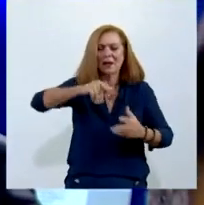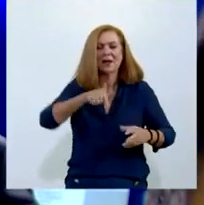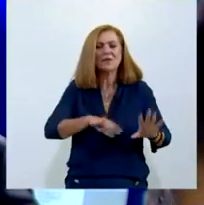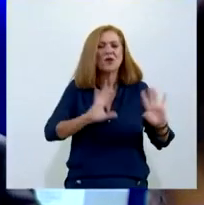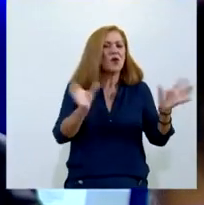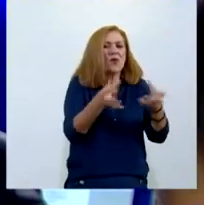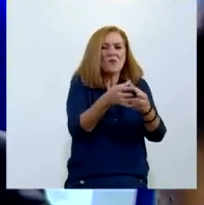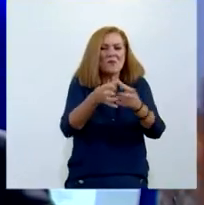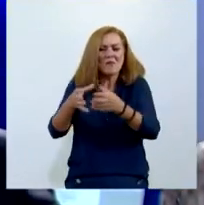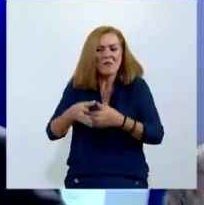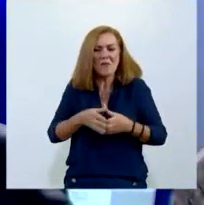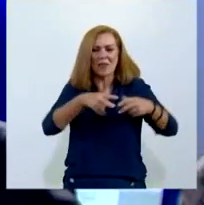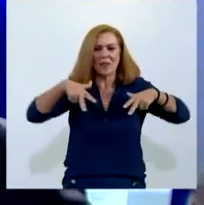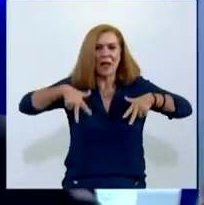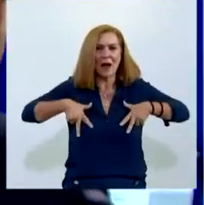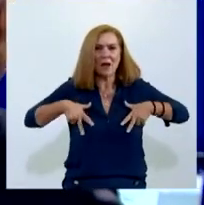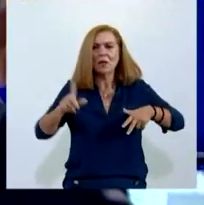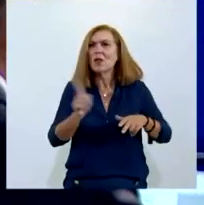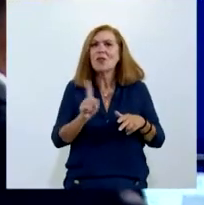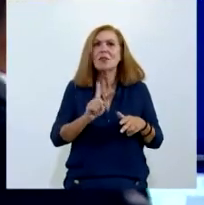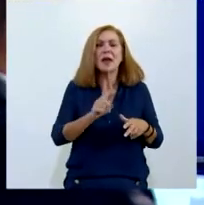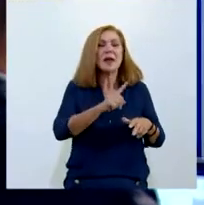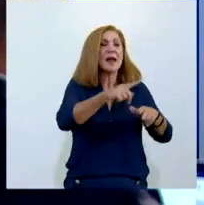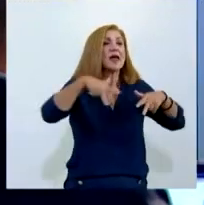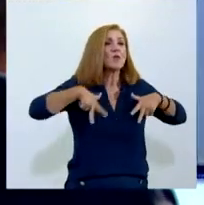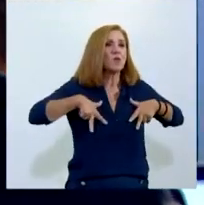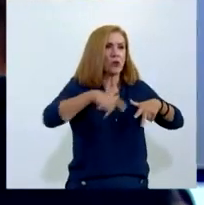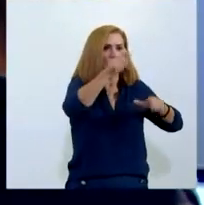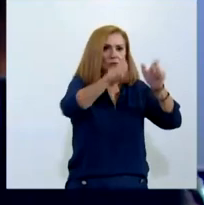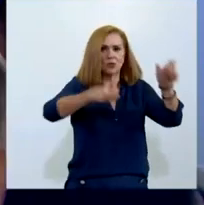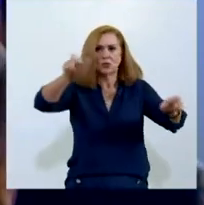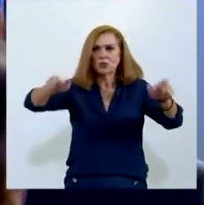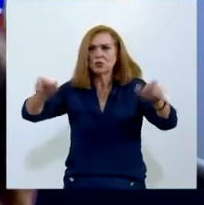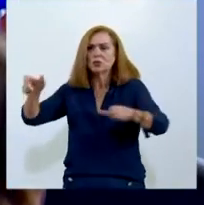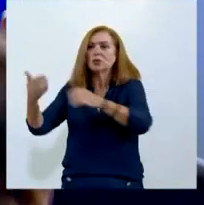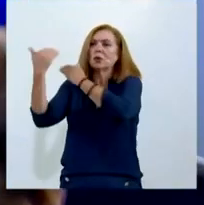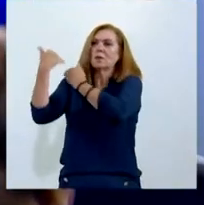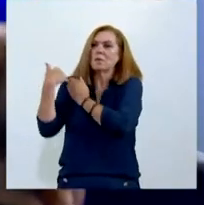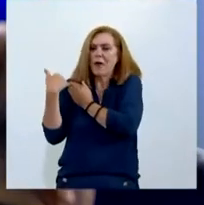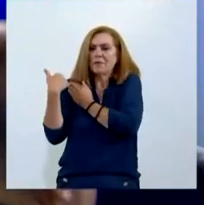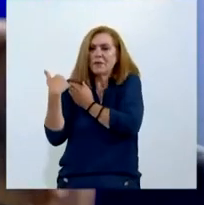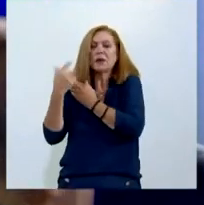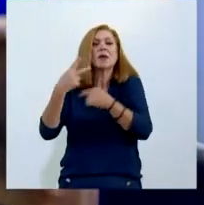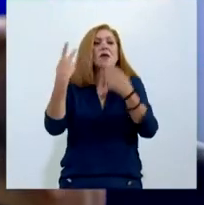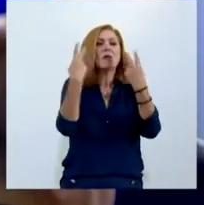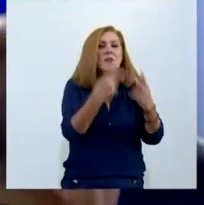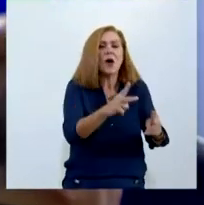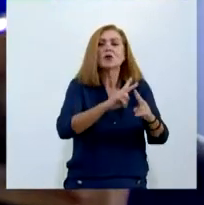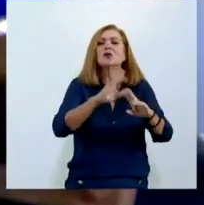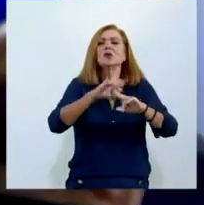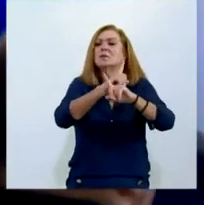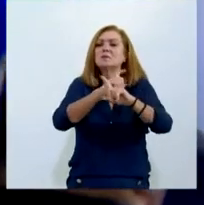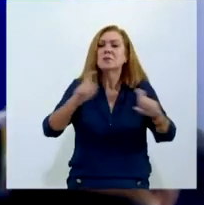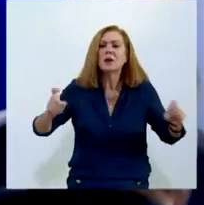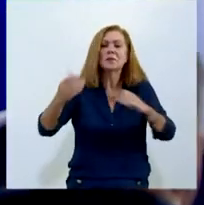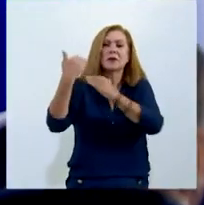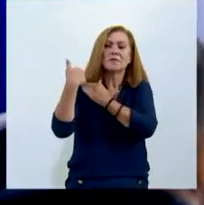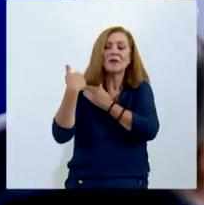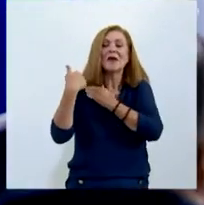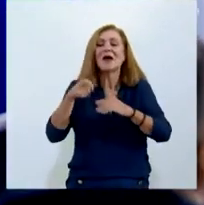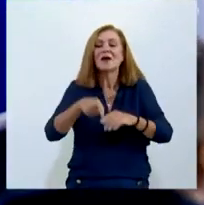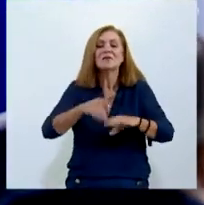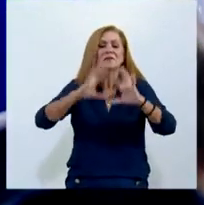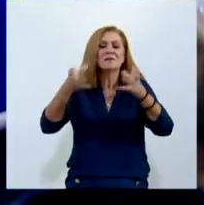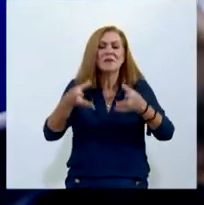δεν υποκαθιστά την αρμοδιότητα του κάθε υπουργού να διαχειρίζεται το χαρτοφυλάκιό του. Θα το ξαναπώ για πολλωστή φορά. Το επιτελικό